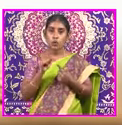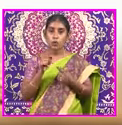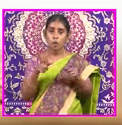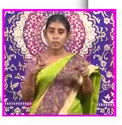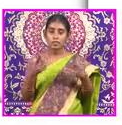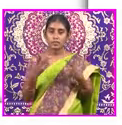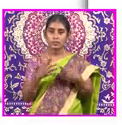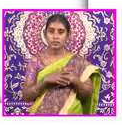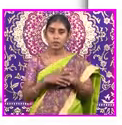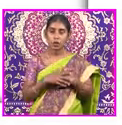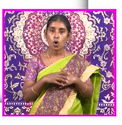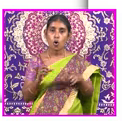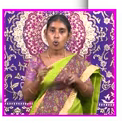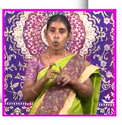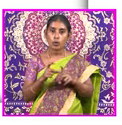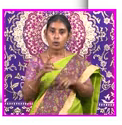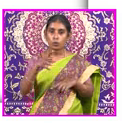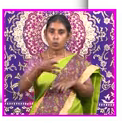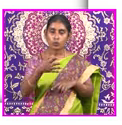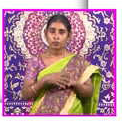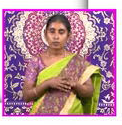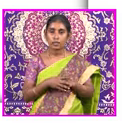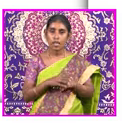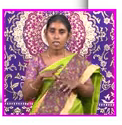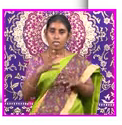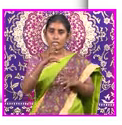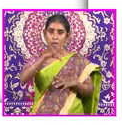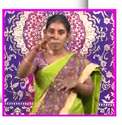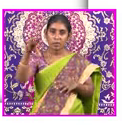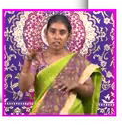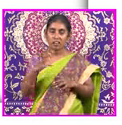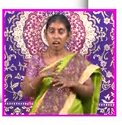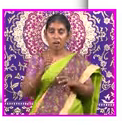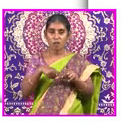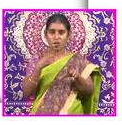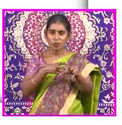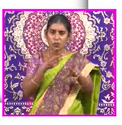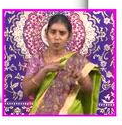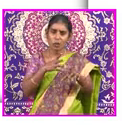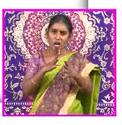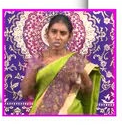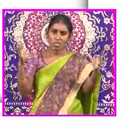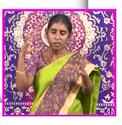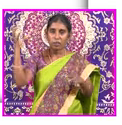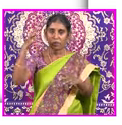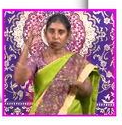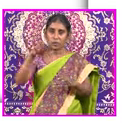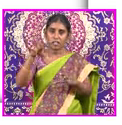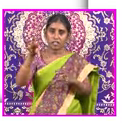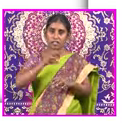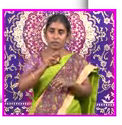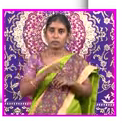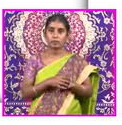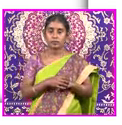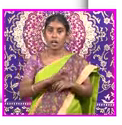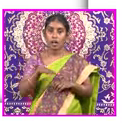அடுத்தது மித வெப்பமண்டலம், மித வெப்பமண்டலம் டெம்பரேட் ஜோன். வடகோளாரத்தில் 66 டிகிரி